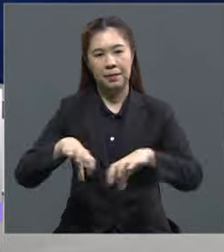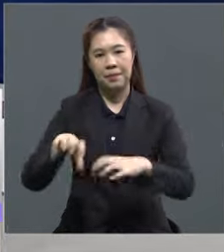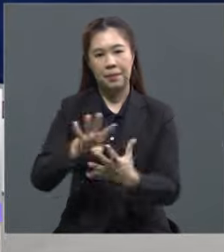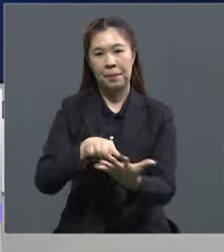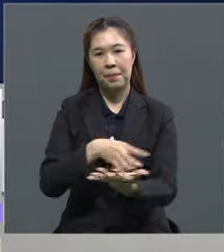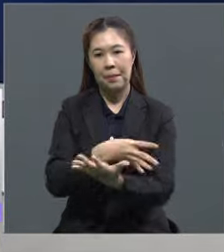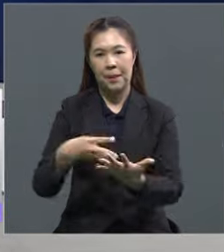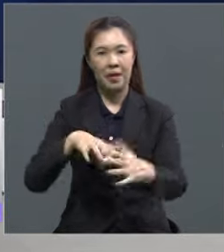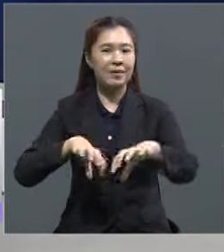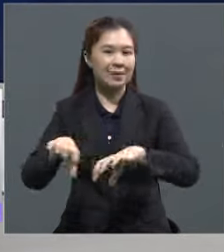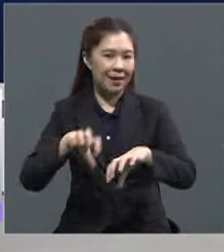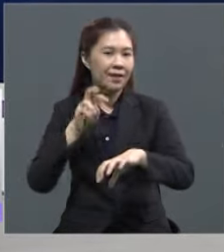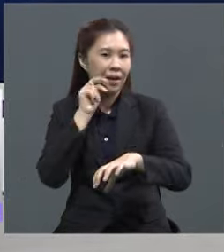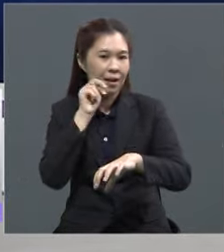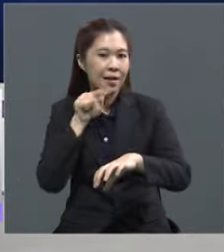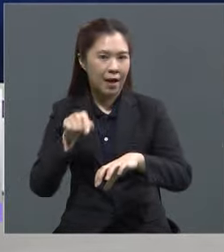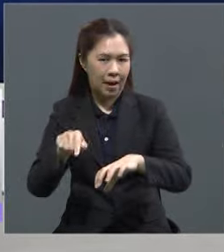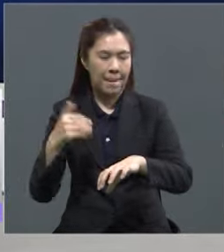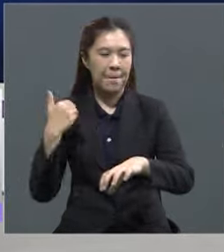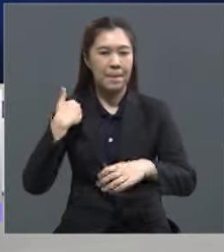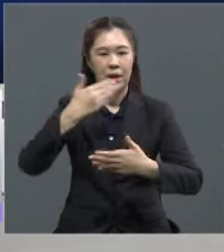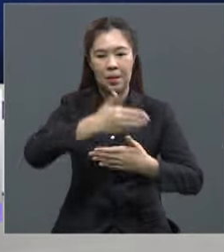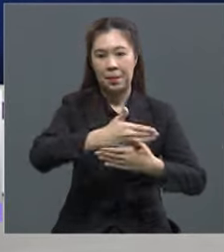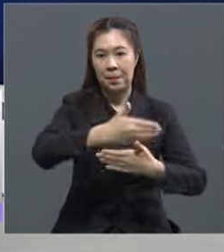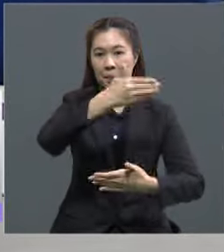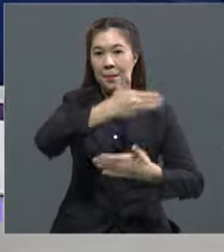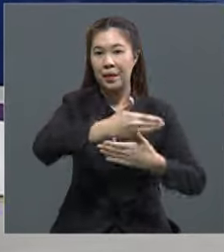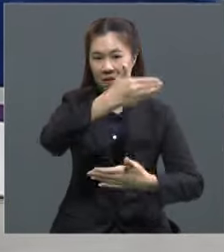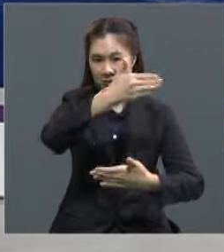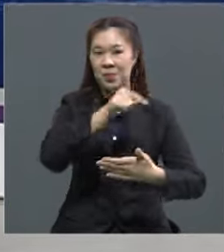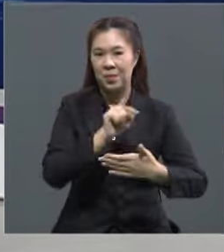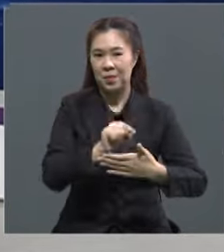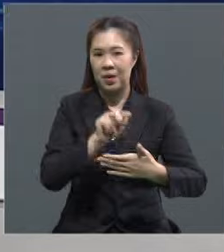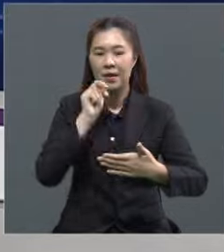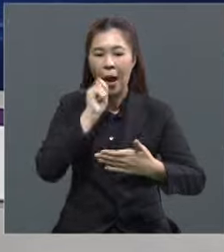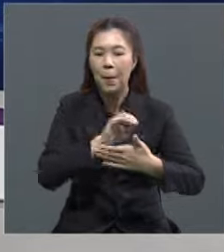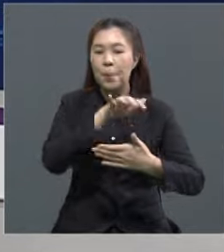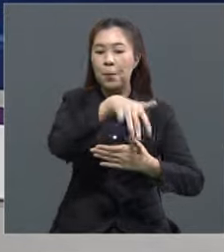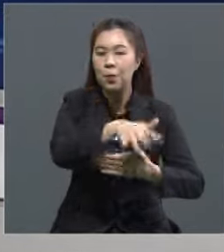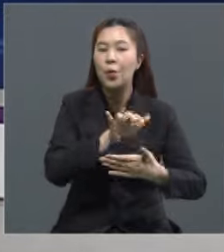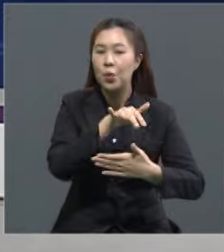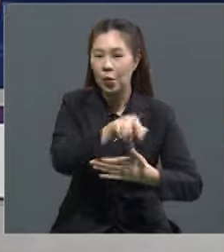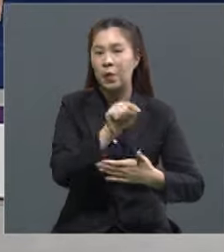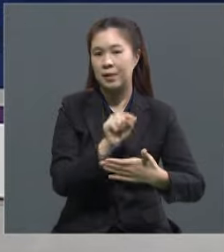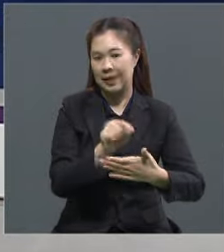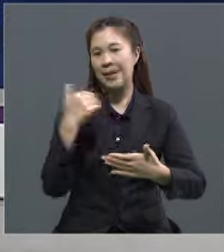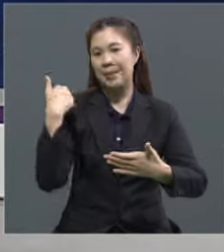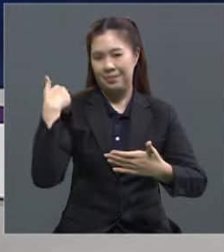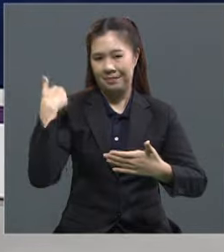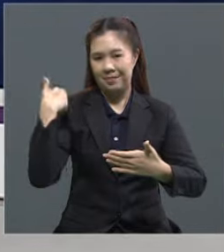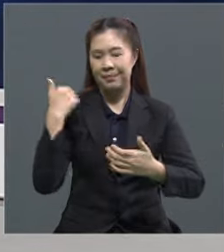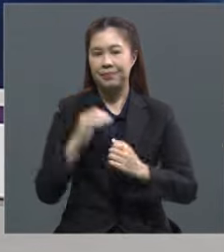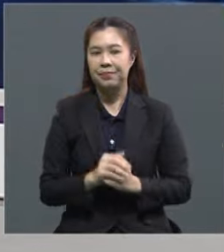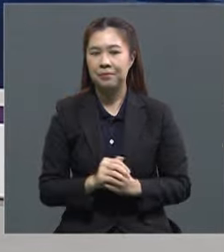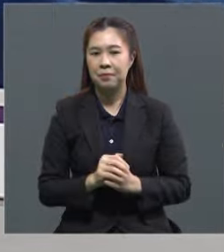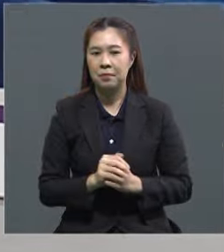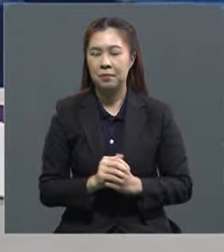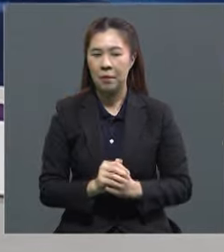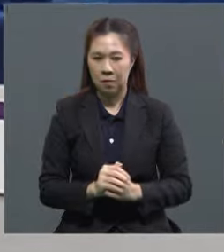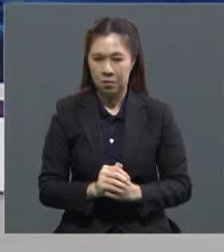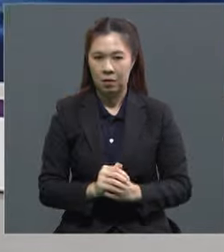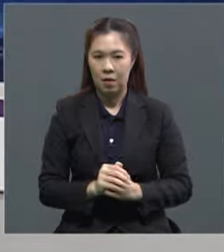น้ำโดยที่จะมีประตูระบายน้ำหาดบ้านหาดสะพานจันทร์ของทางกรมชมประทานนะครับตรงนี้เนี่ยก็มีศักยภาพใน